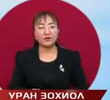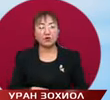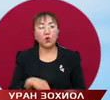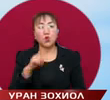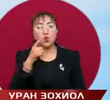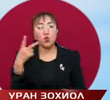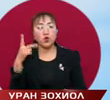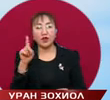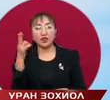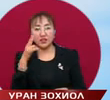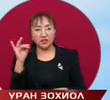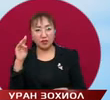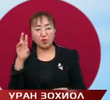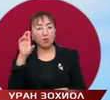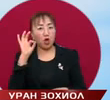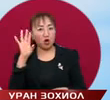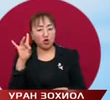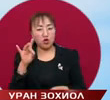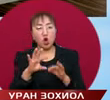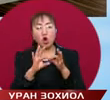бор өгүүлэх.